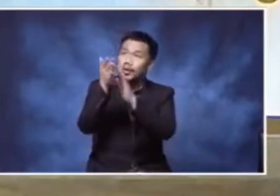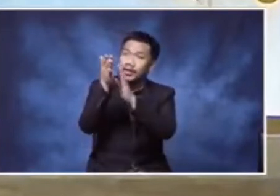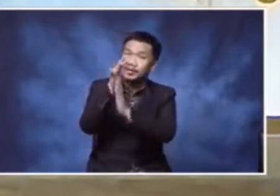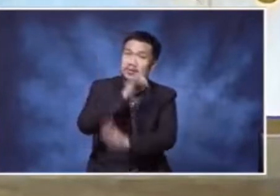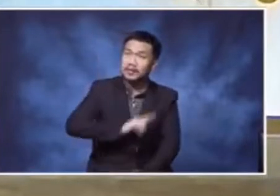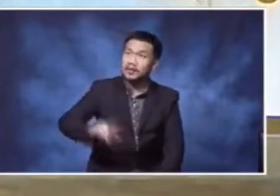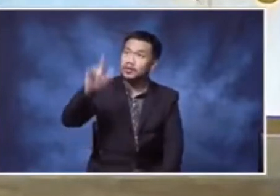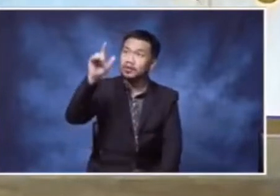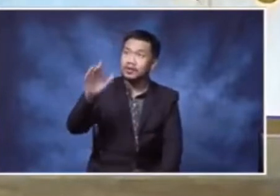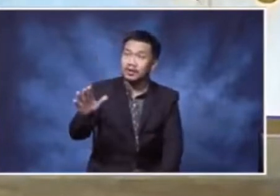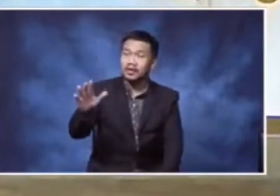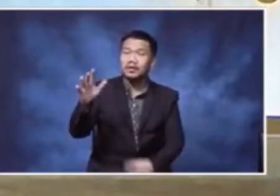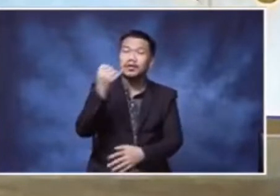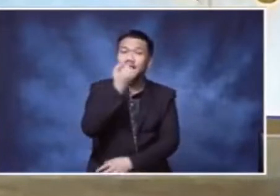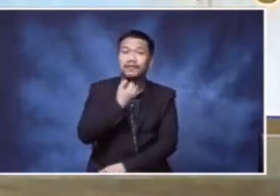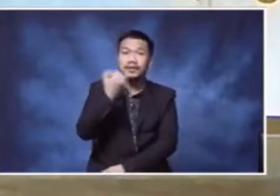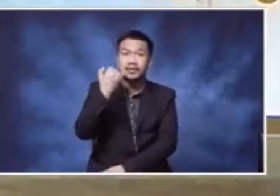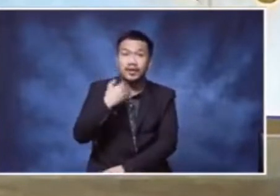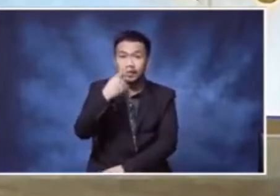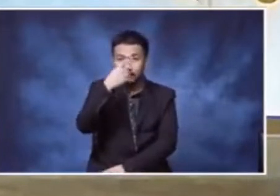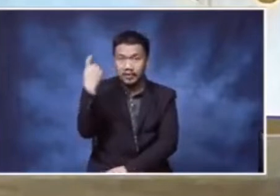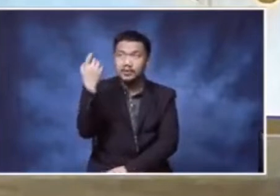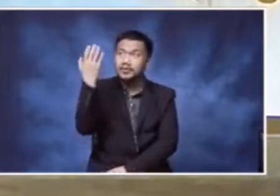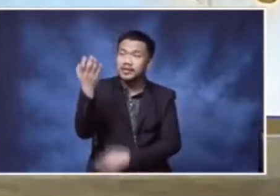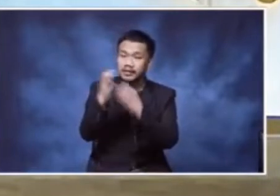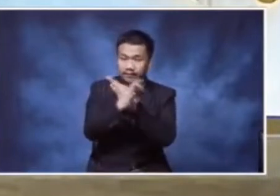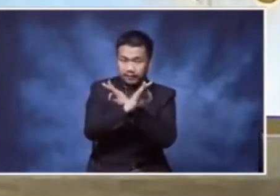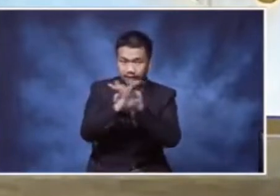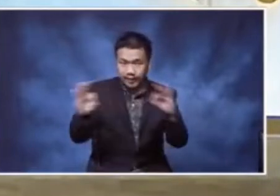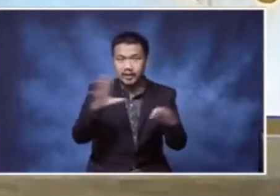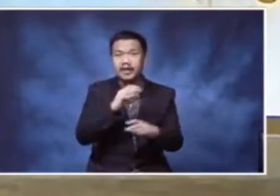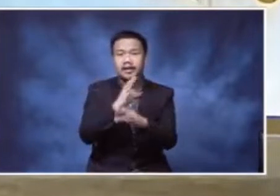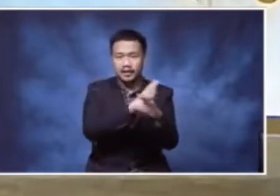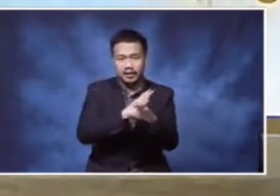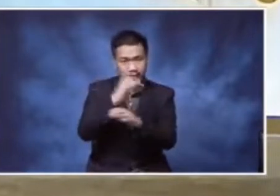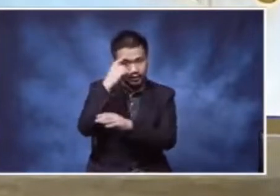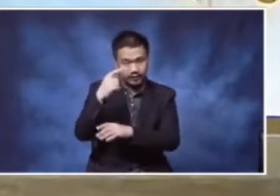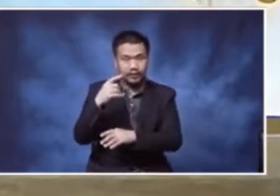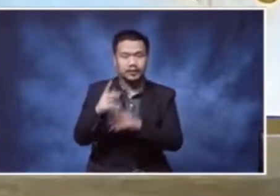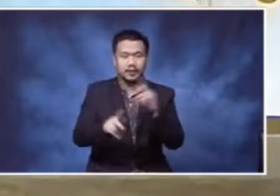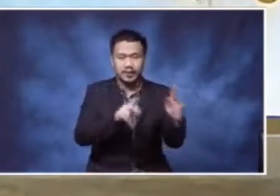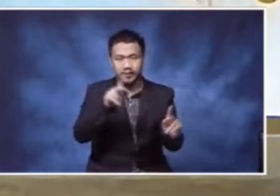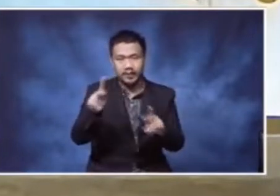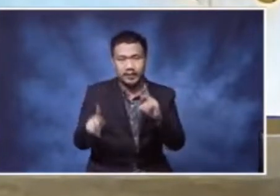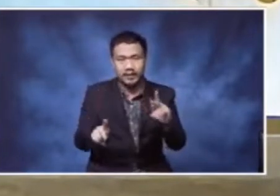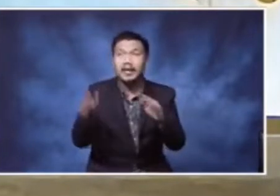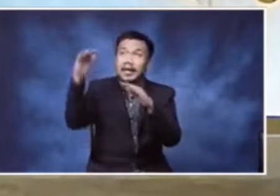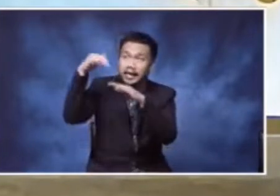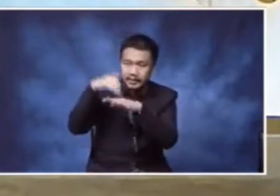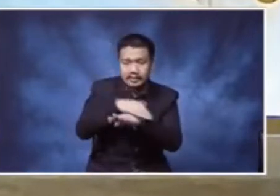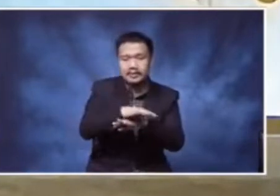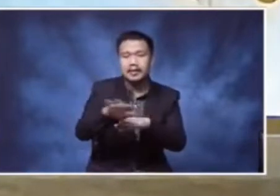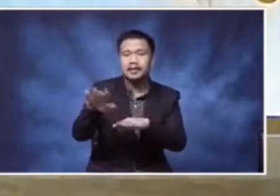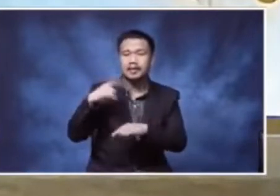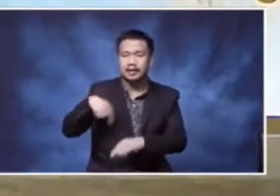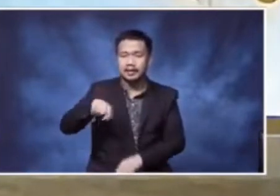nilingap niya at pinalaya ang kanyang bayan at nagpadala siya sa atin ng isang